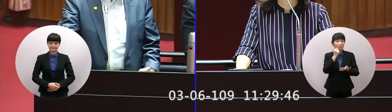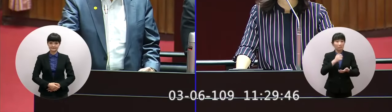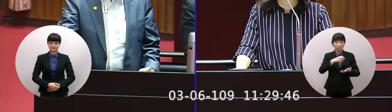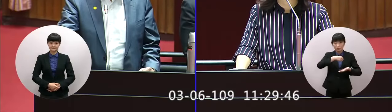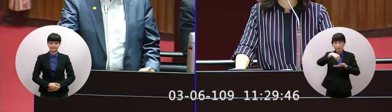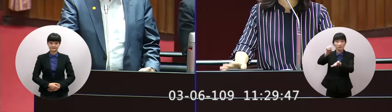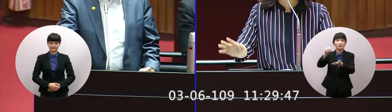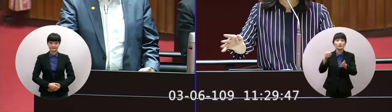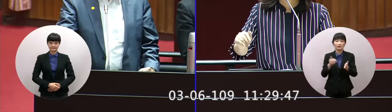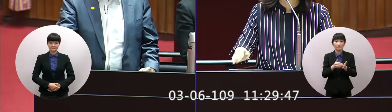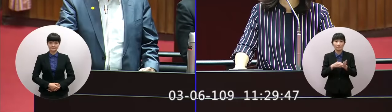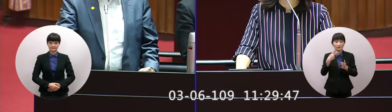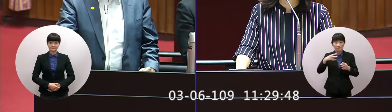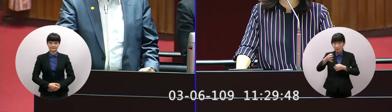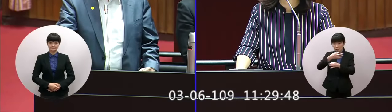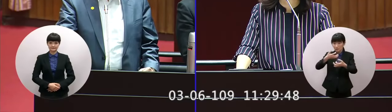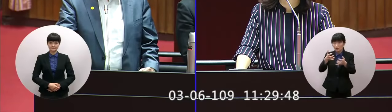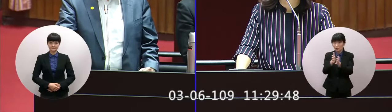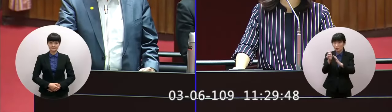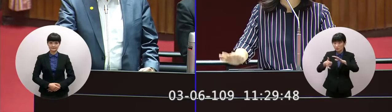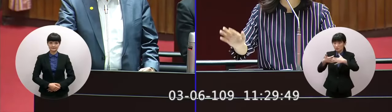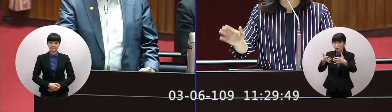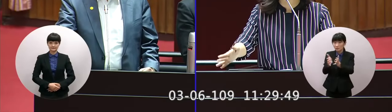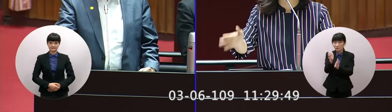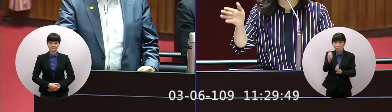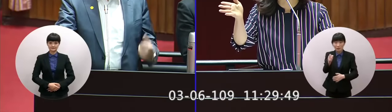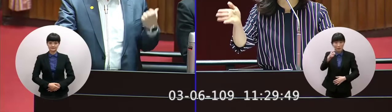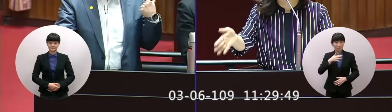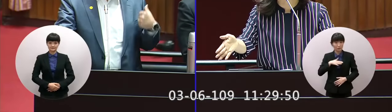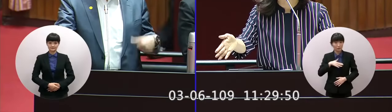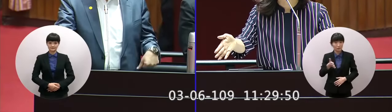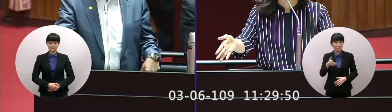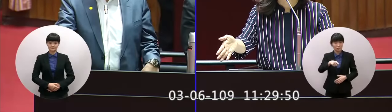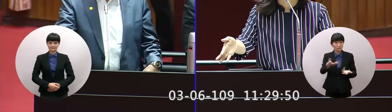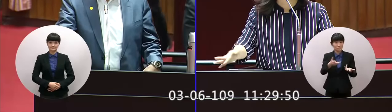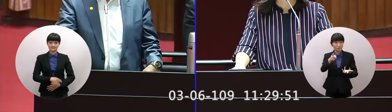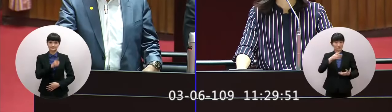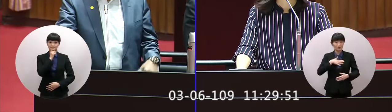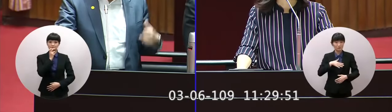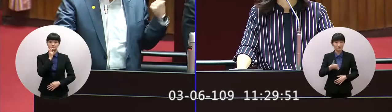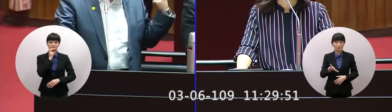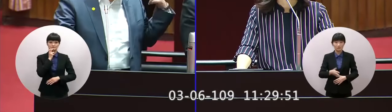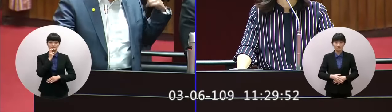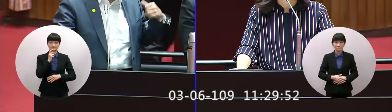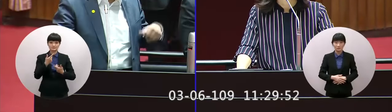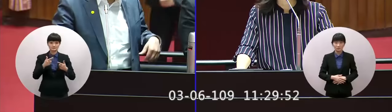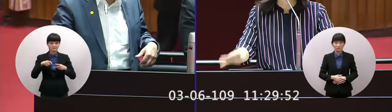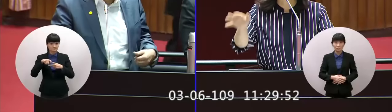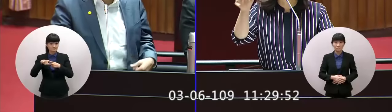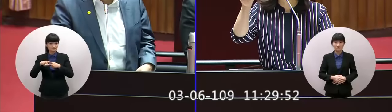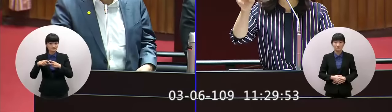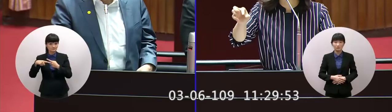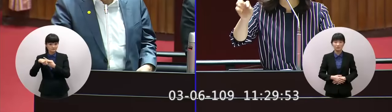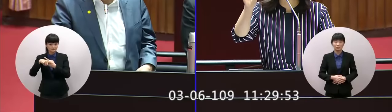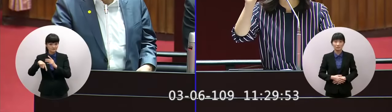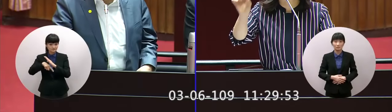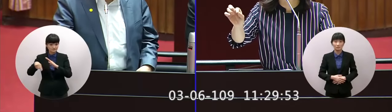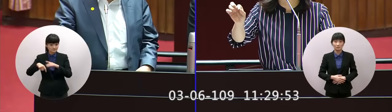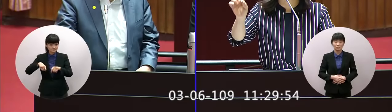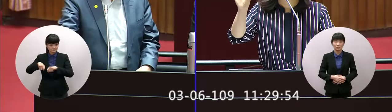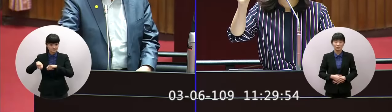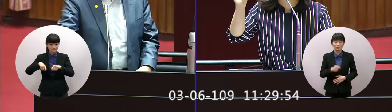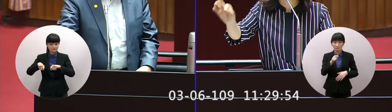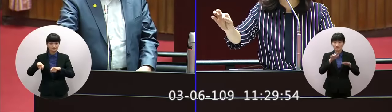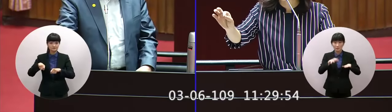然后经济部沈部长应该知道嘛，就你们已经在找 工研院那个计划啊，工研院那个计划， 就你们已经